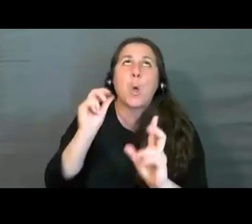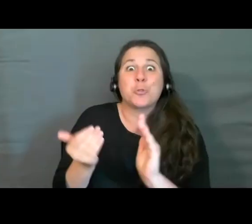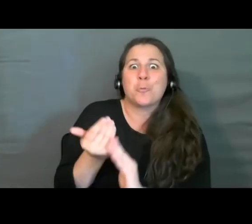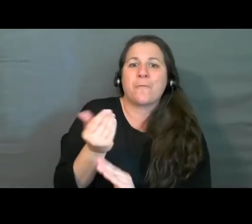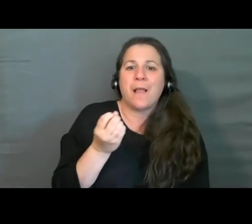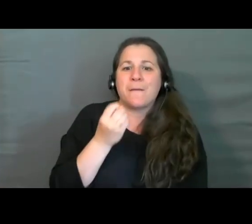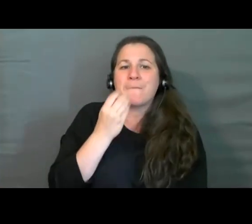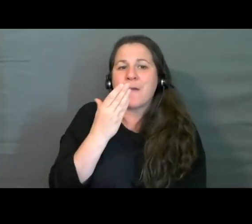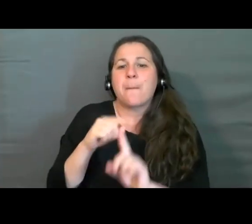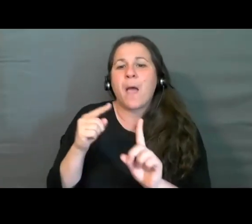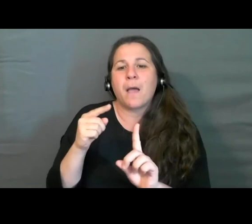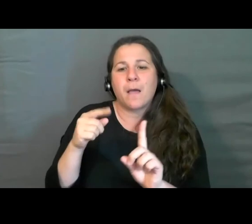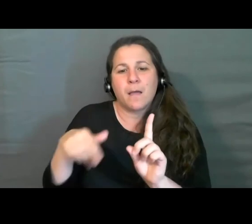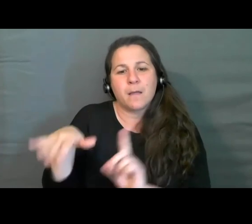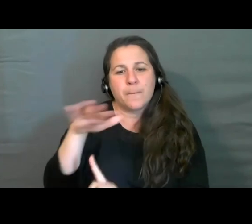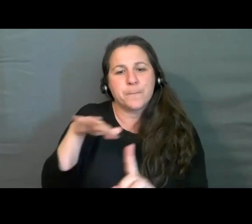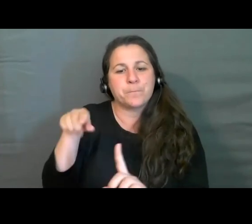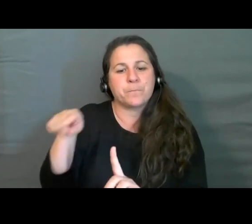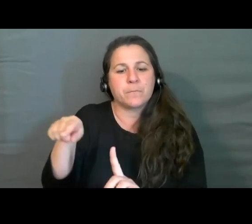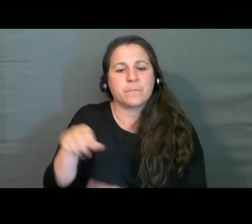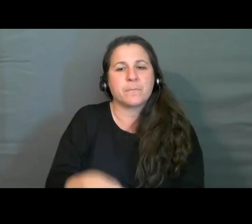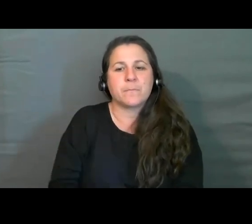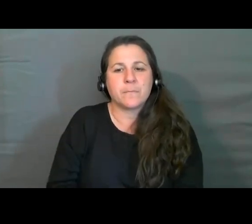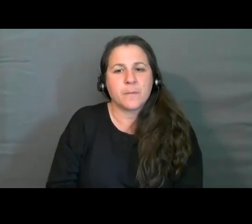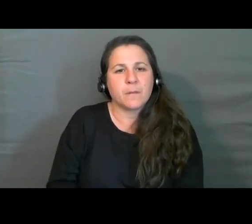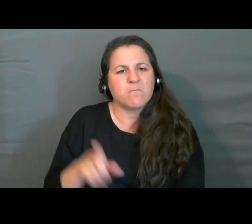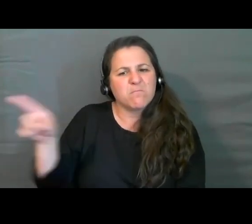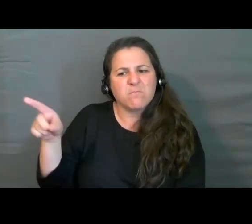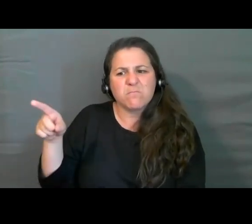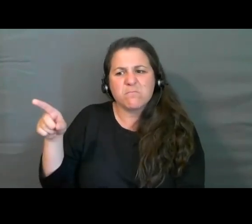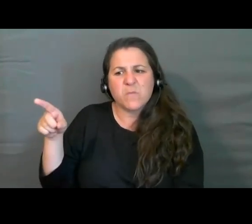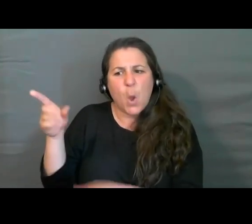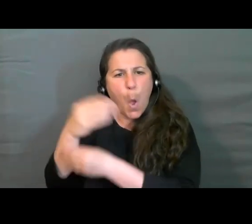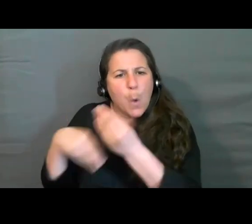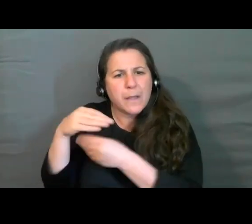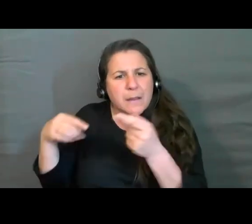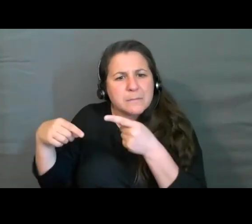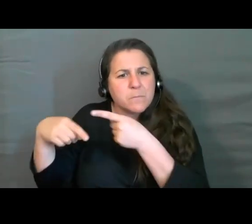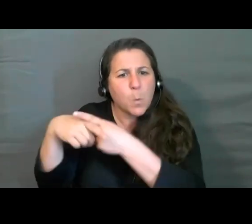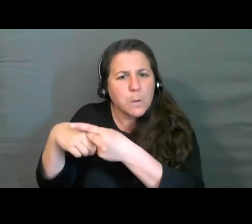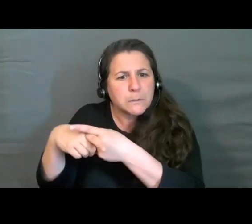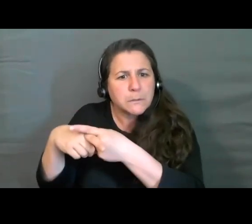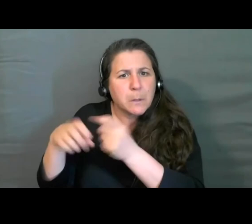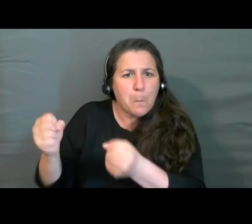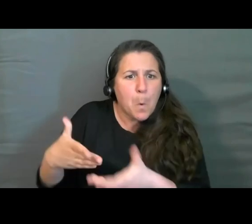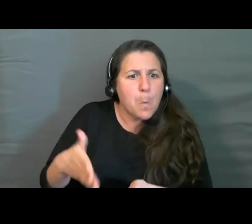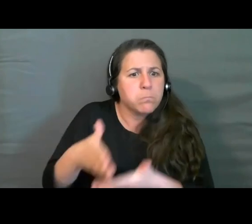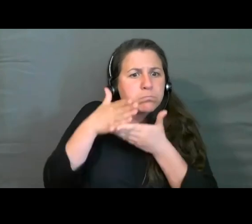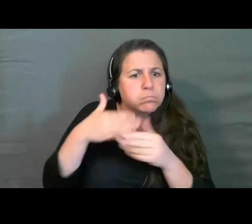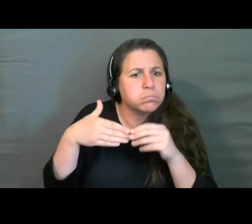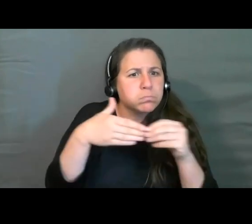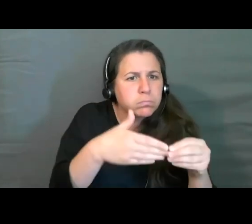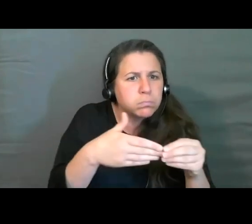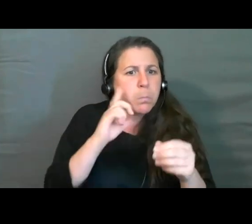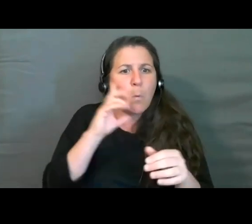être accompagnés par des organismes comme le tien, aussi par rapport au télétravail, pour recruter, mais